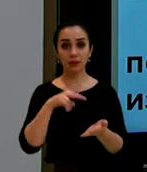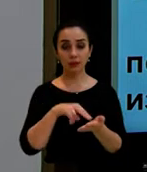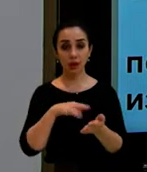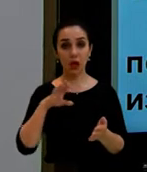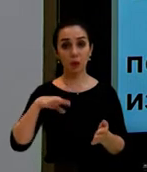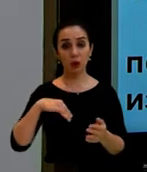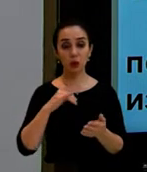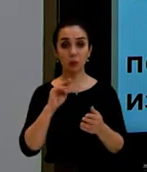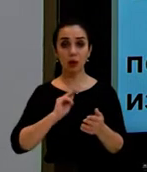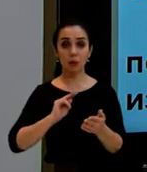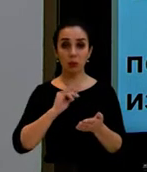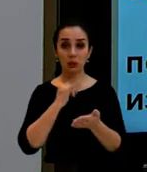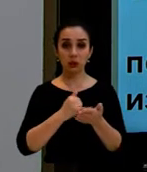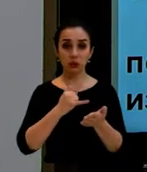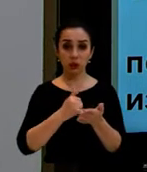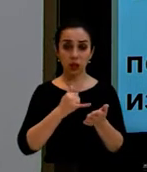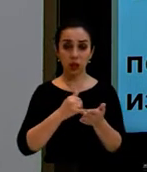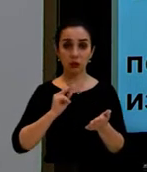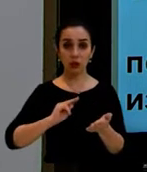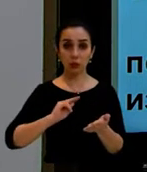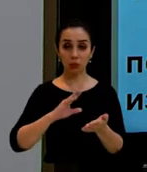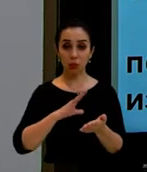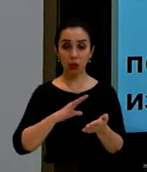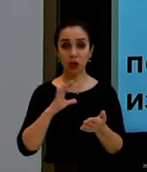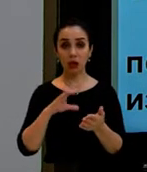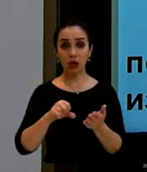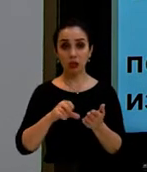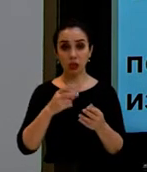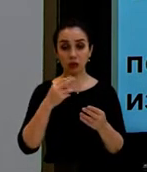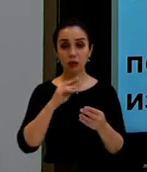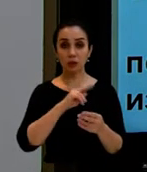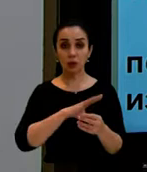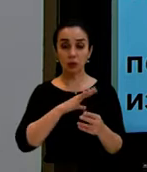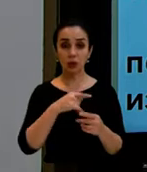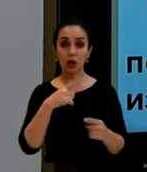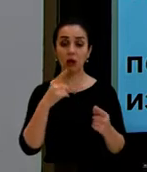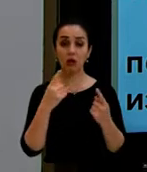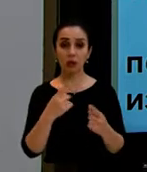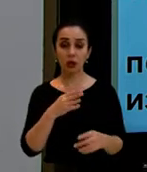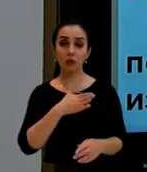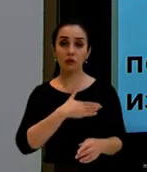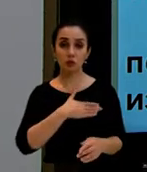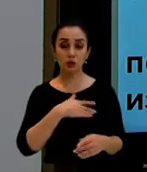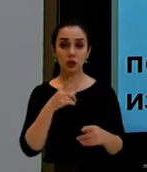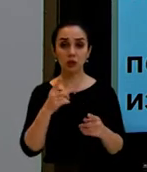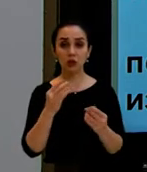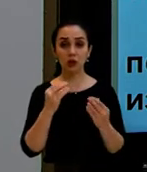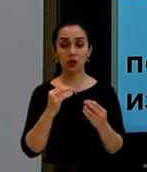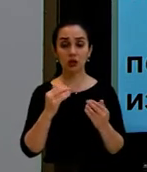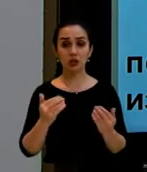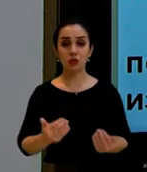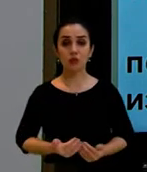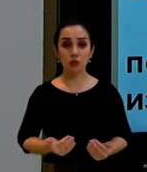Работал слесарем, кочегаром на заводе. Однако в душе он живет